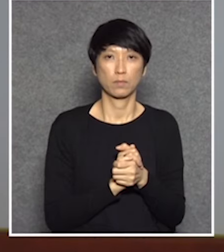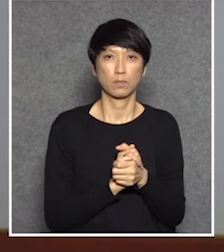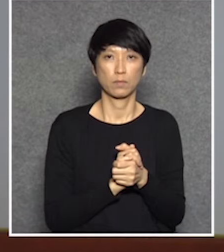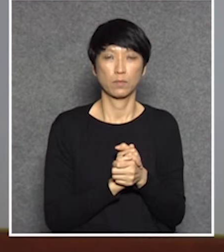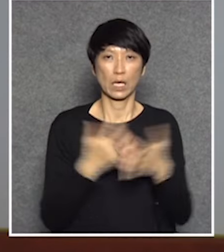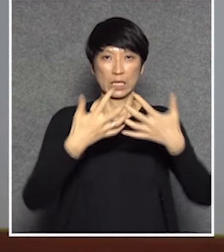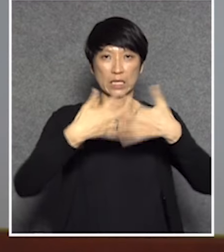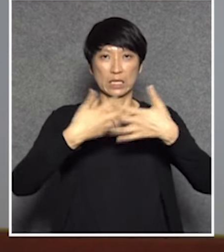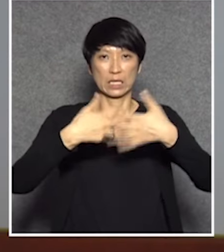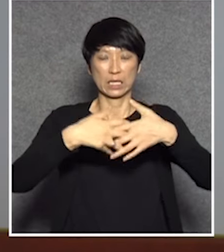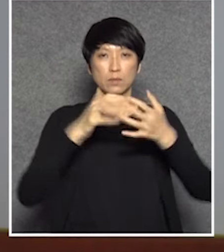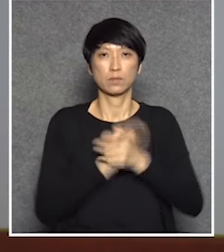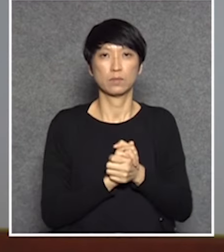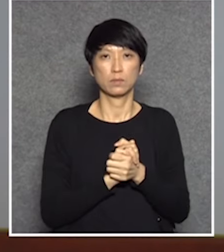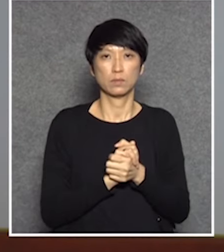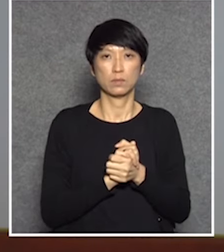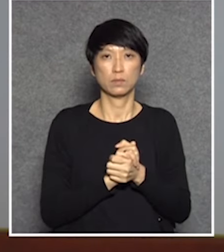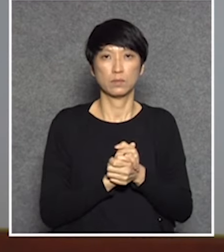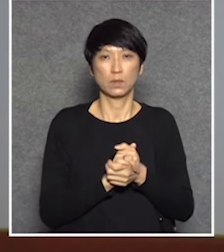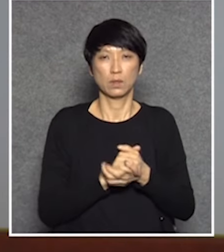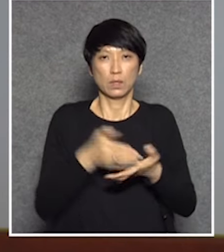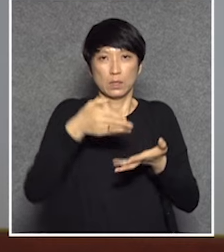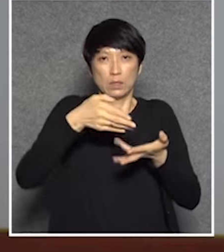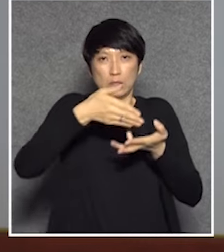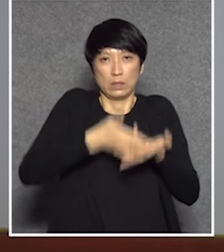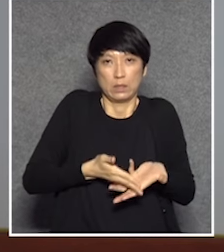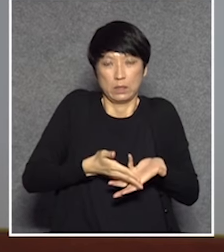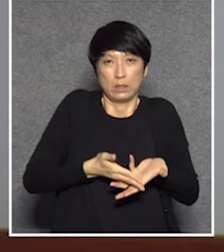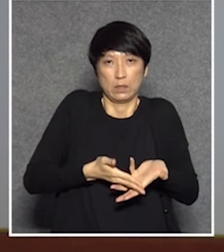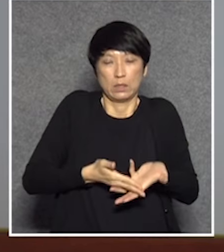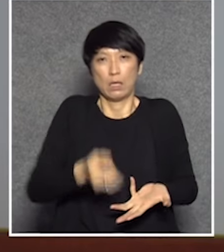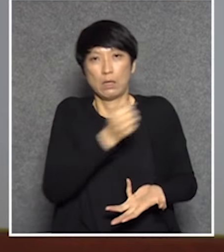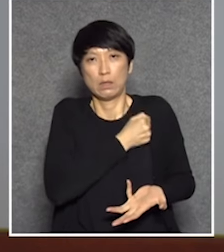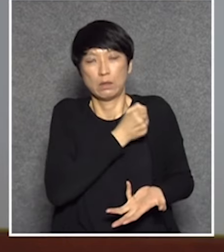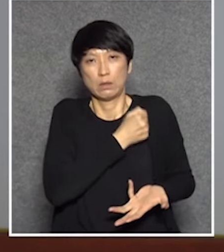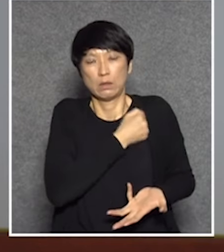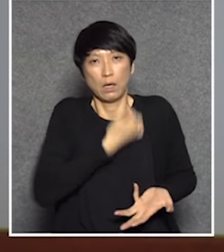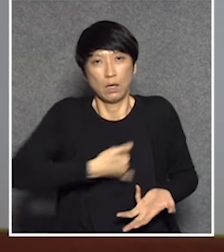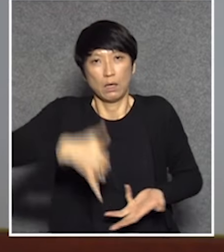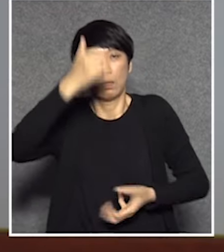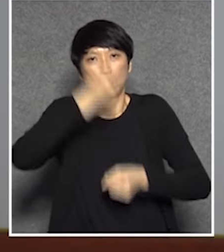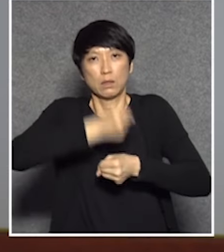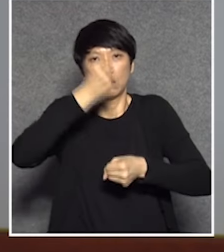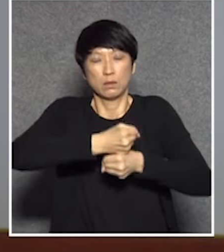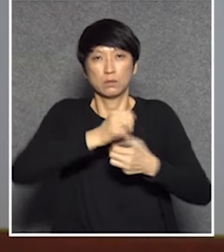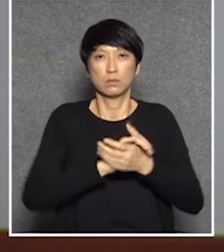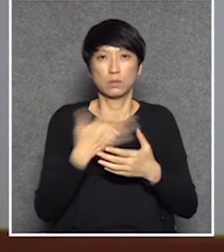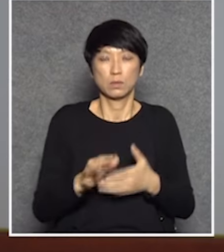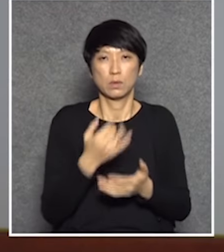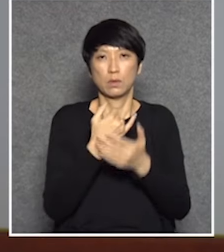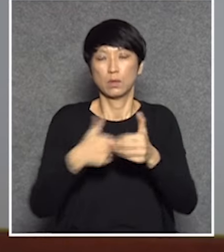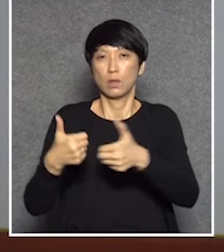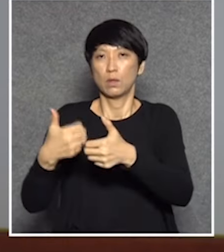了三只手之后，仍要拖着疲乏的身躯上班。儿子媳妇劝她